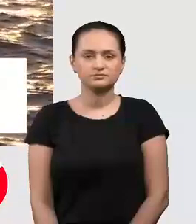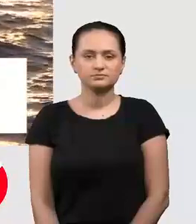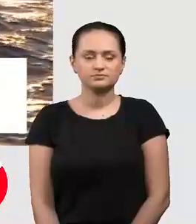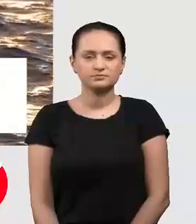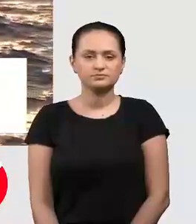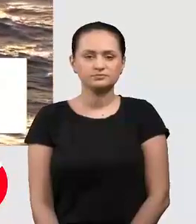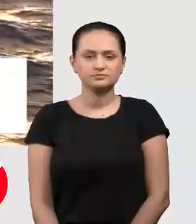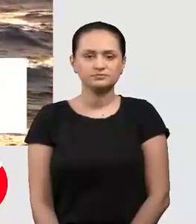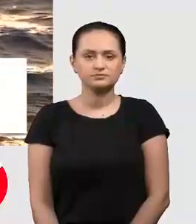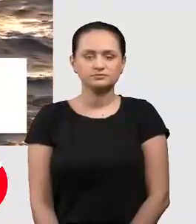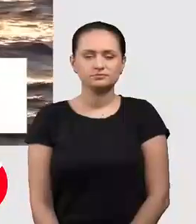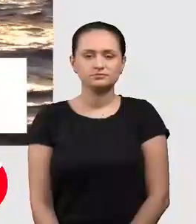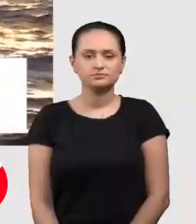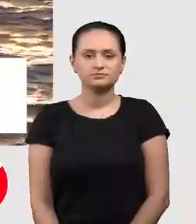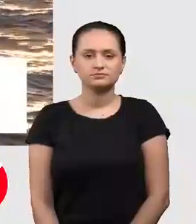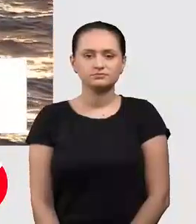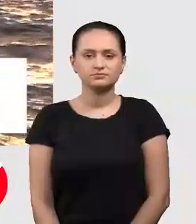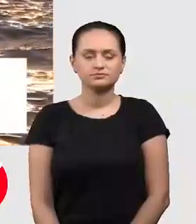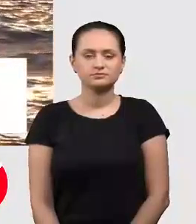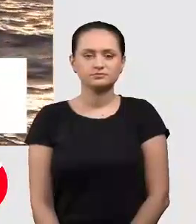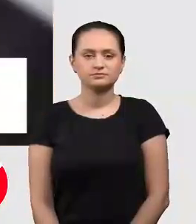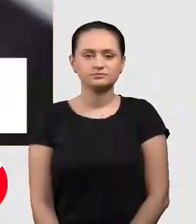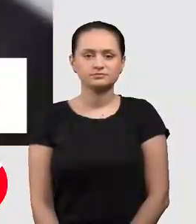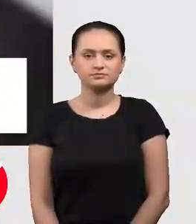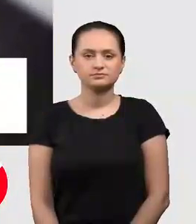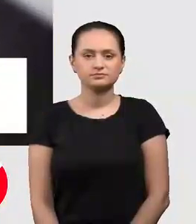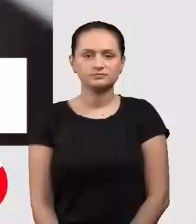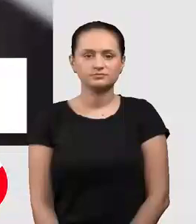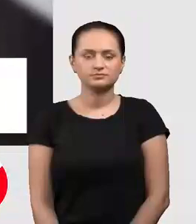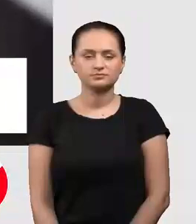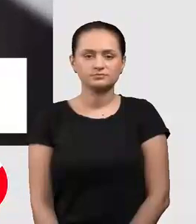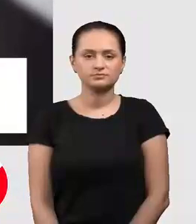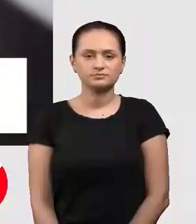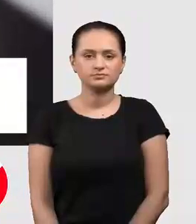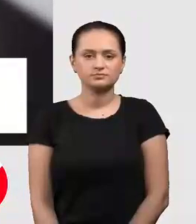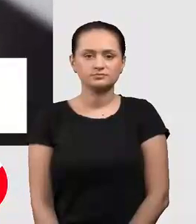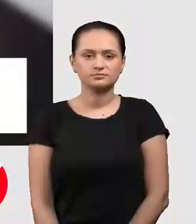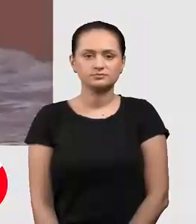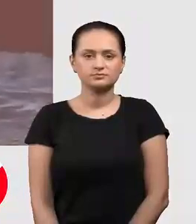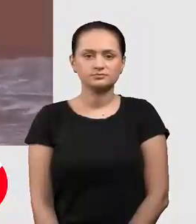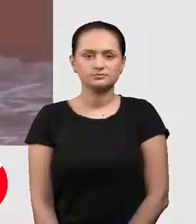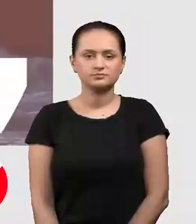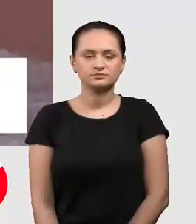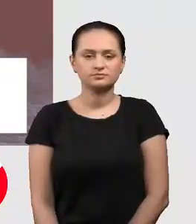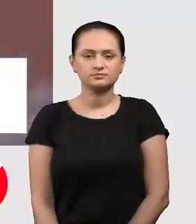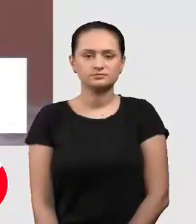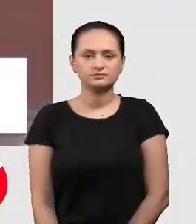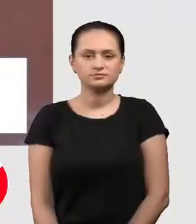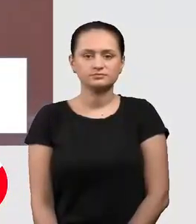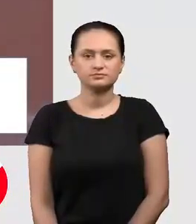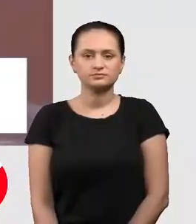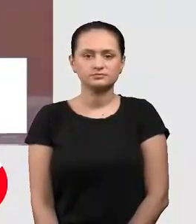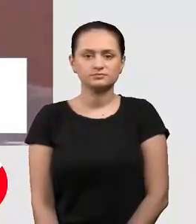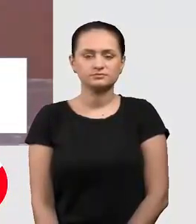vorbim de Veselu sau Câmpia Turzii. Avem forțe aeriene, în acest moment sunt